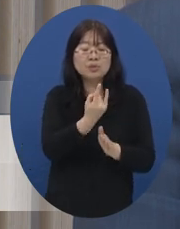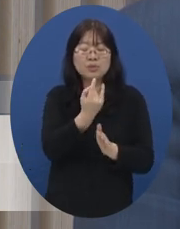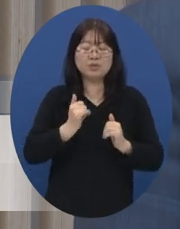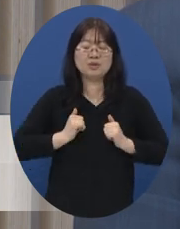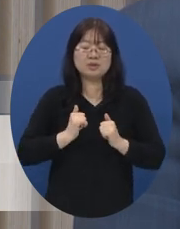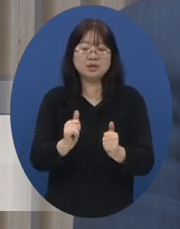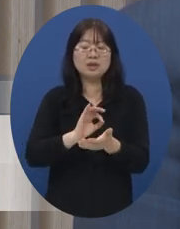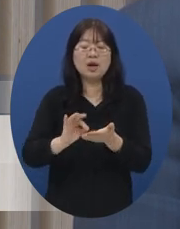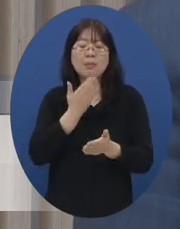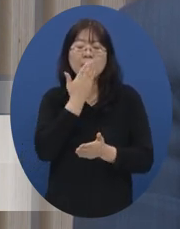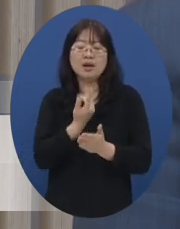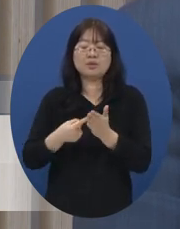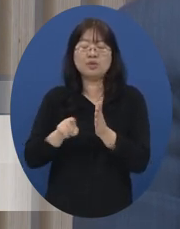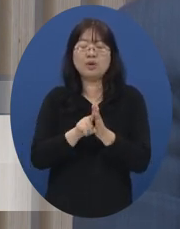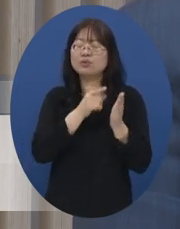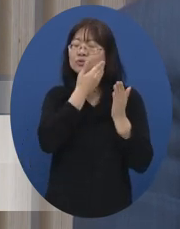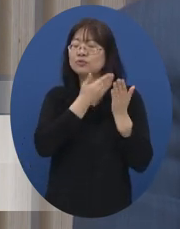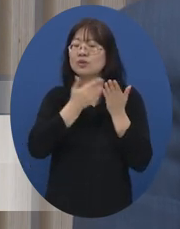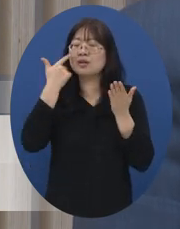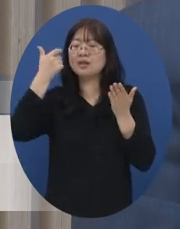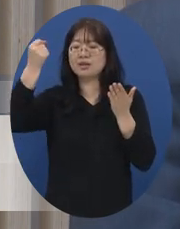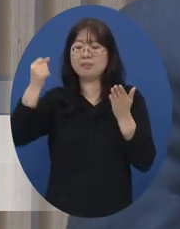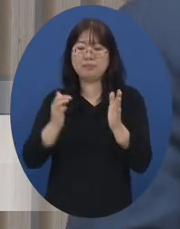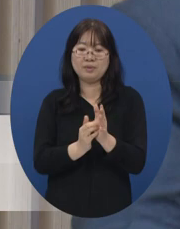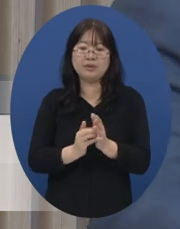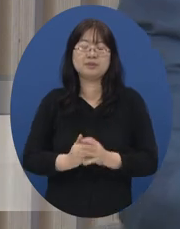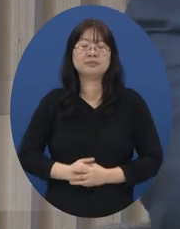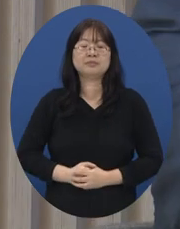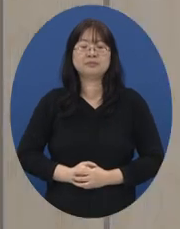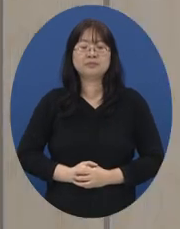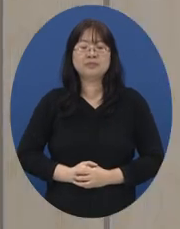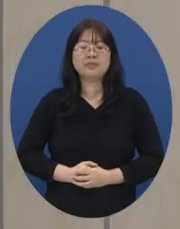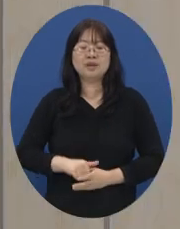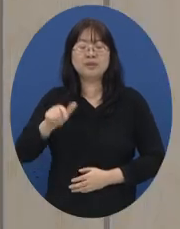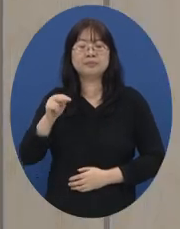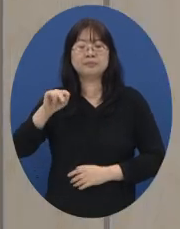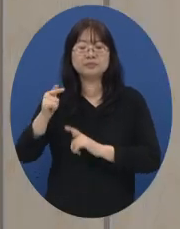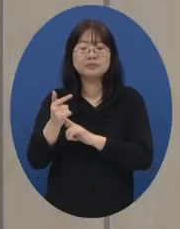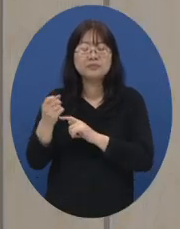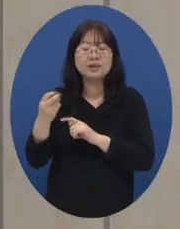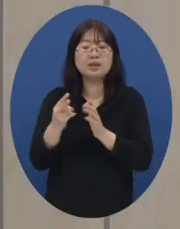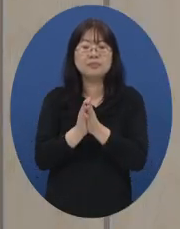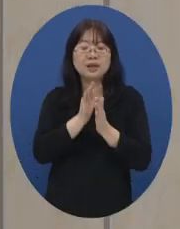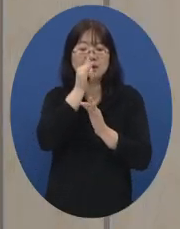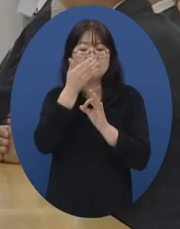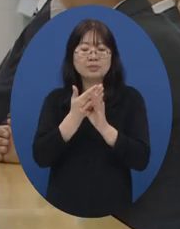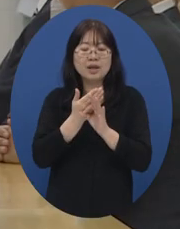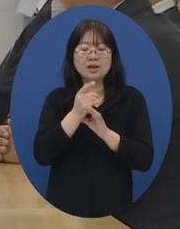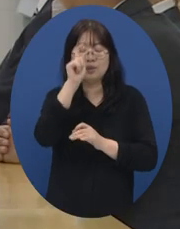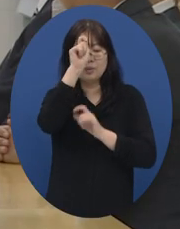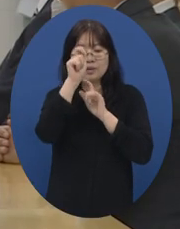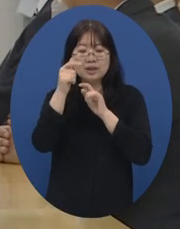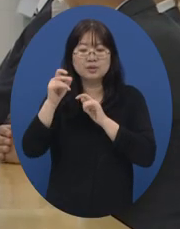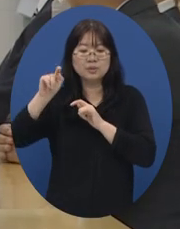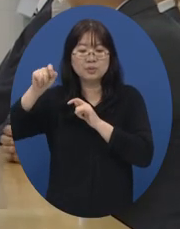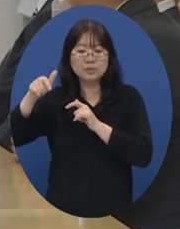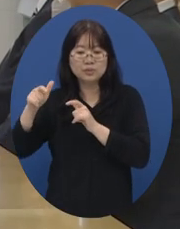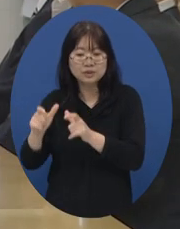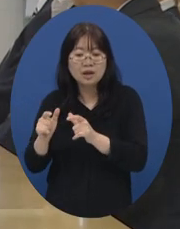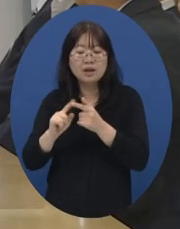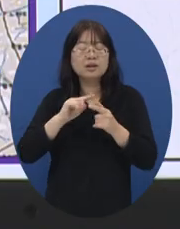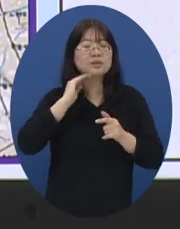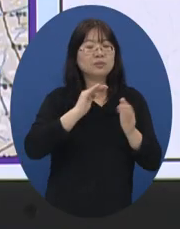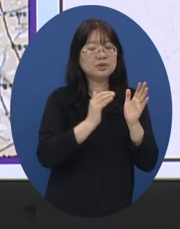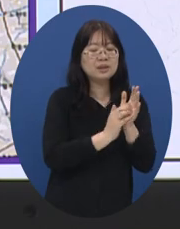시설이라도 충실하게 활용할 수 있는 게 중요하다고 생각됩니다. 교외선 운행이 재개되면 고양 능곡역에서